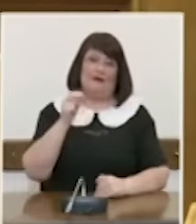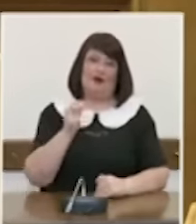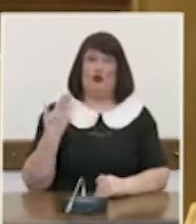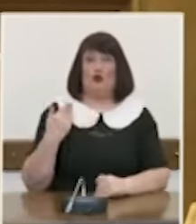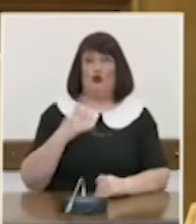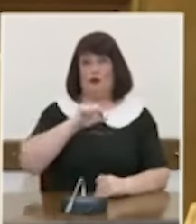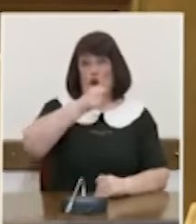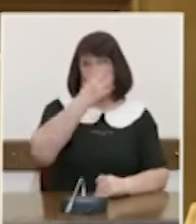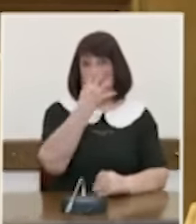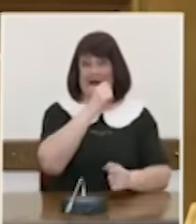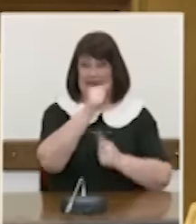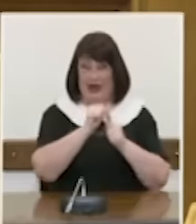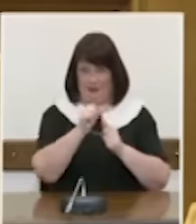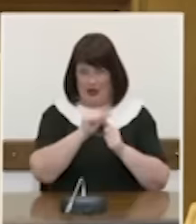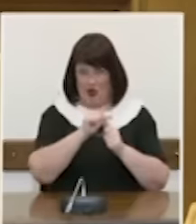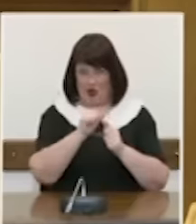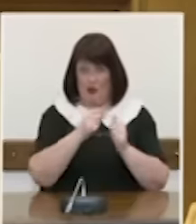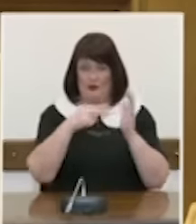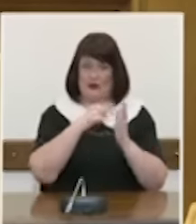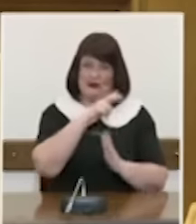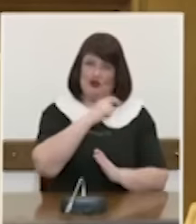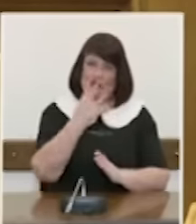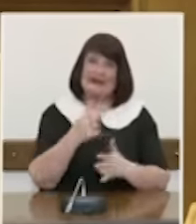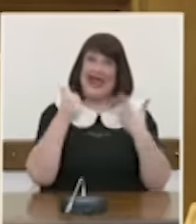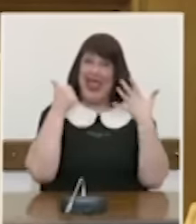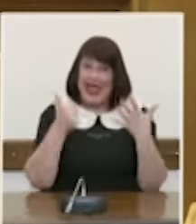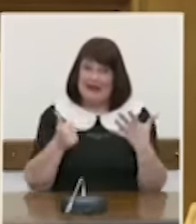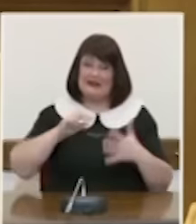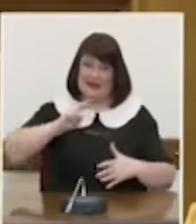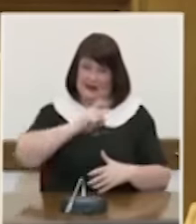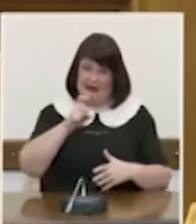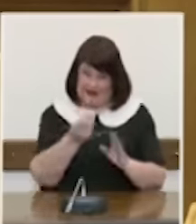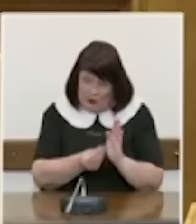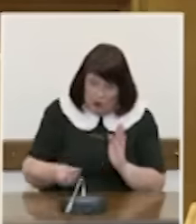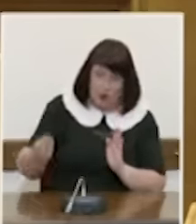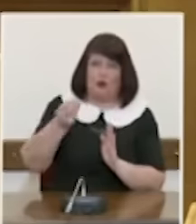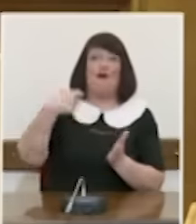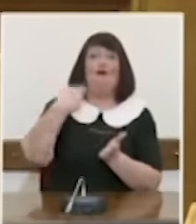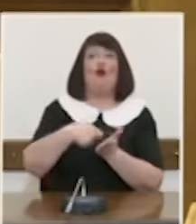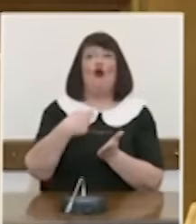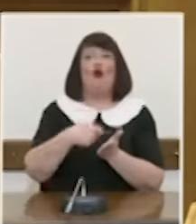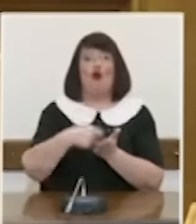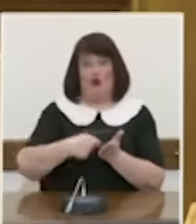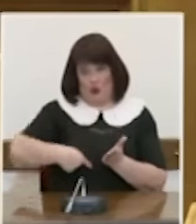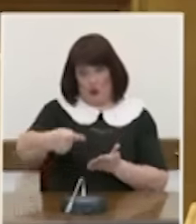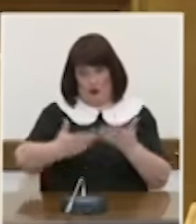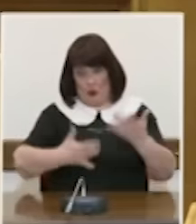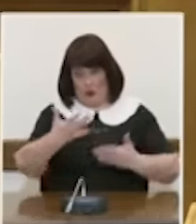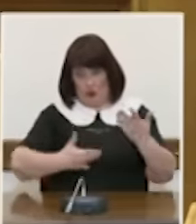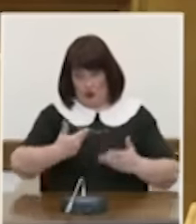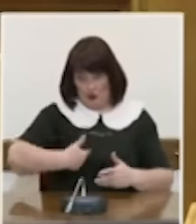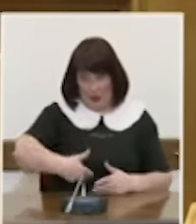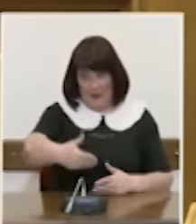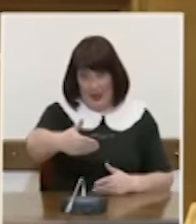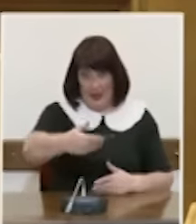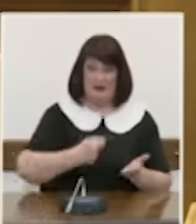τετράμινο του 2024. 6 δις παραπάνω φόρους προβλέπεται στον προϋπολογισμό να